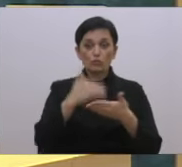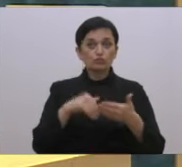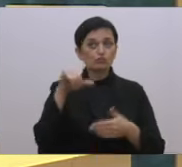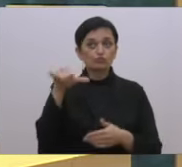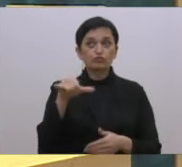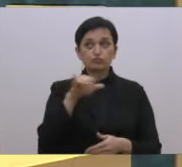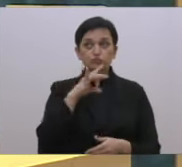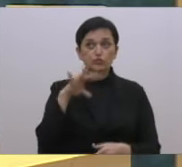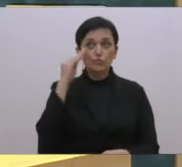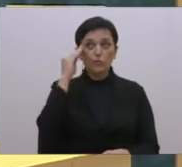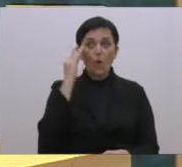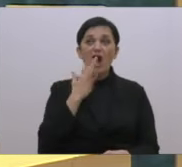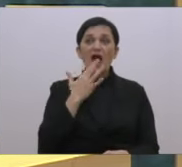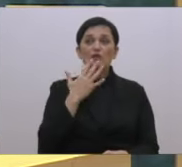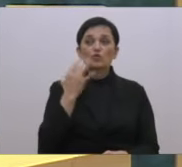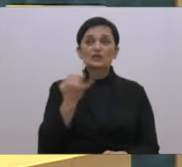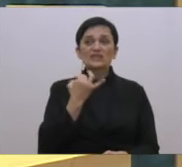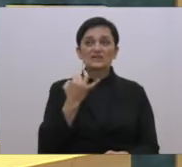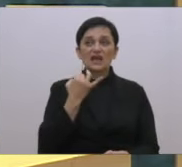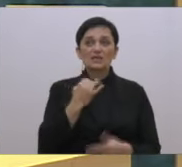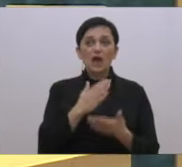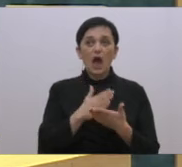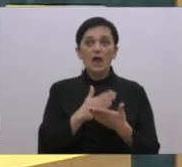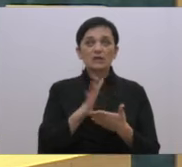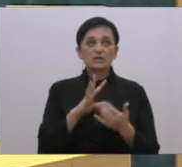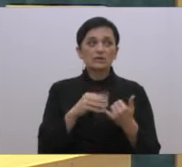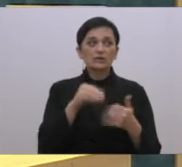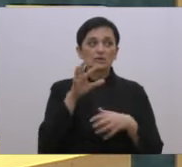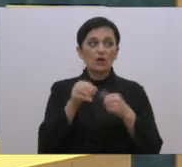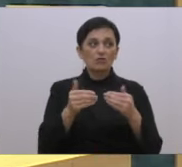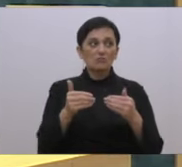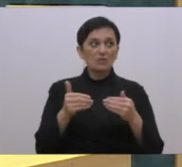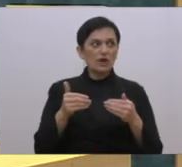ის პოზიცია, რომ ეროვნული ინტერესი არ არის დეოკუპაცია.